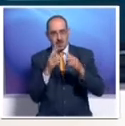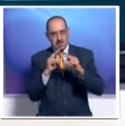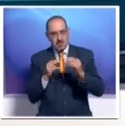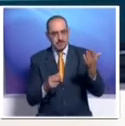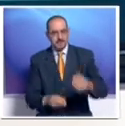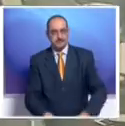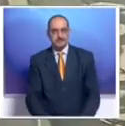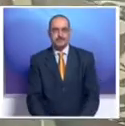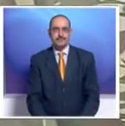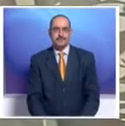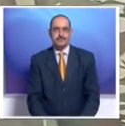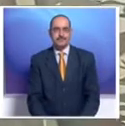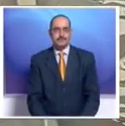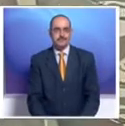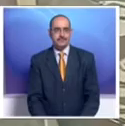والتفاصيل.